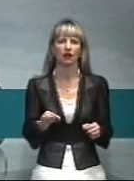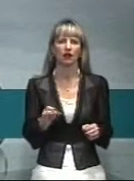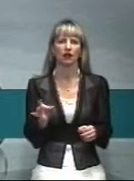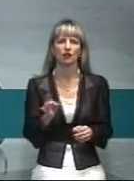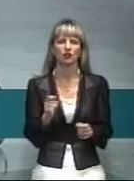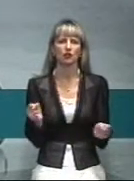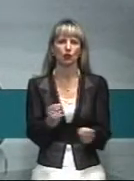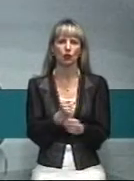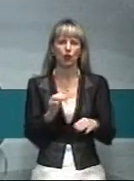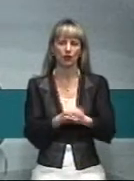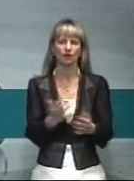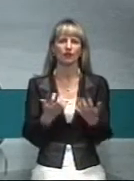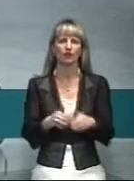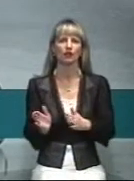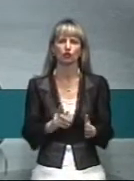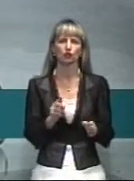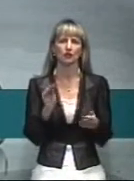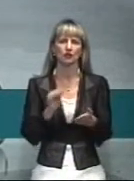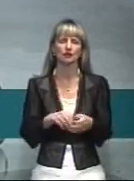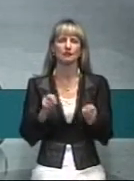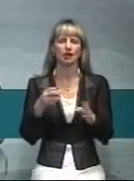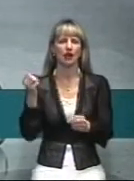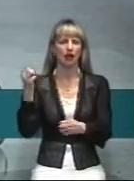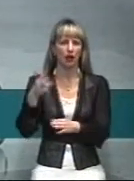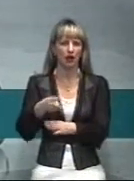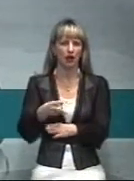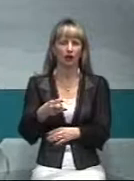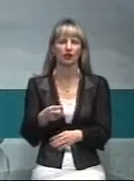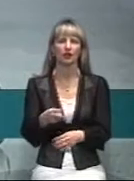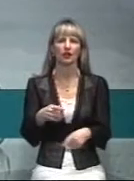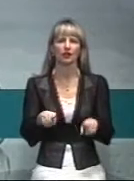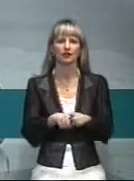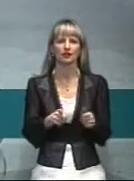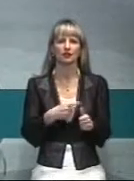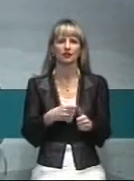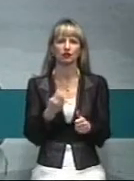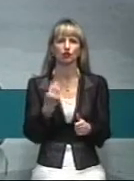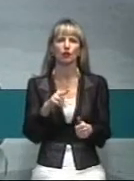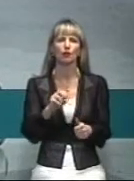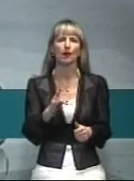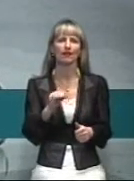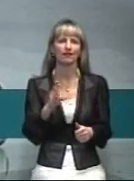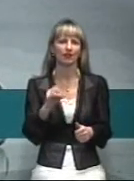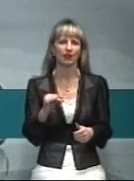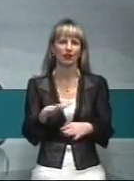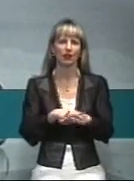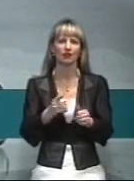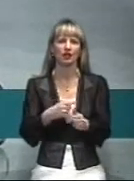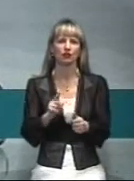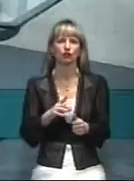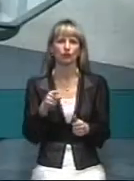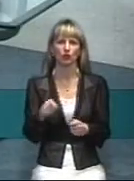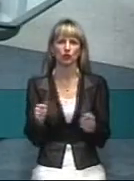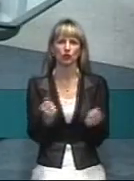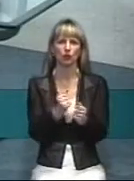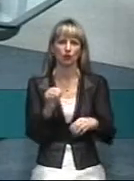швидкості в автоматичному режимі, щоб стояли спеціальні камери, ну, так звані шпаківні, де колись в народі називали, щоб вони міряли